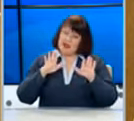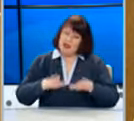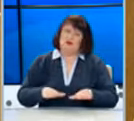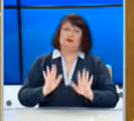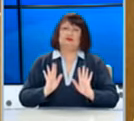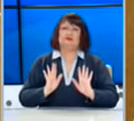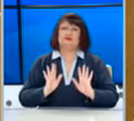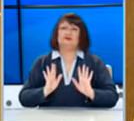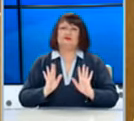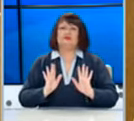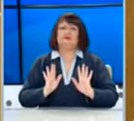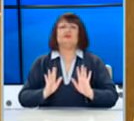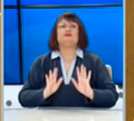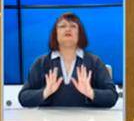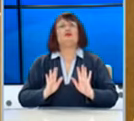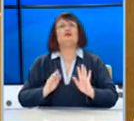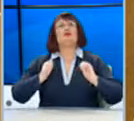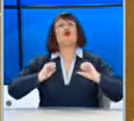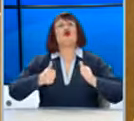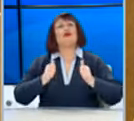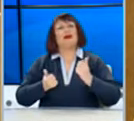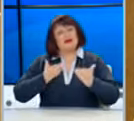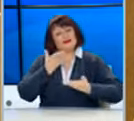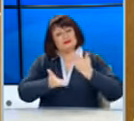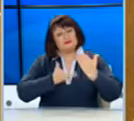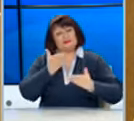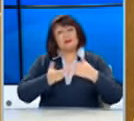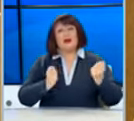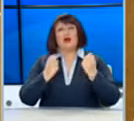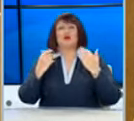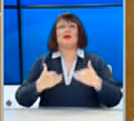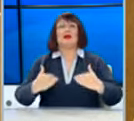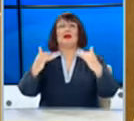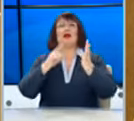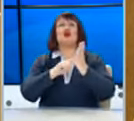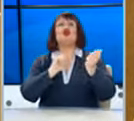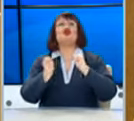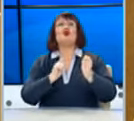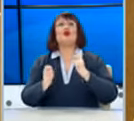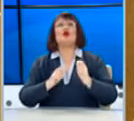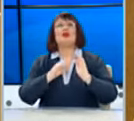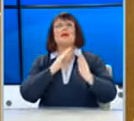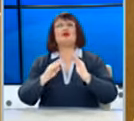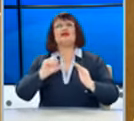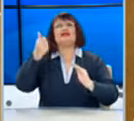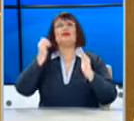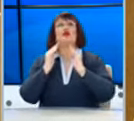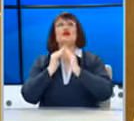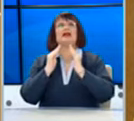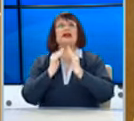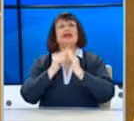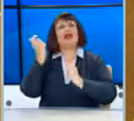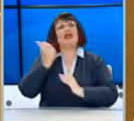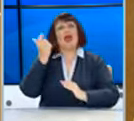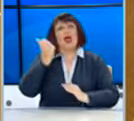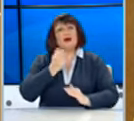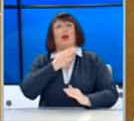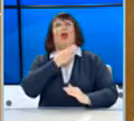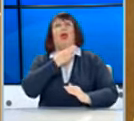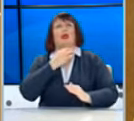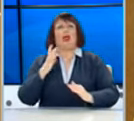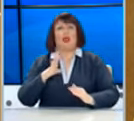Έχει αναπτύξει μια σειρά από κοινοβουλευτικές πρωτοβουλίες. Καταθέσαμε τροπολογία για την προστασία της πρώτης κατοικίας και των δανειοληπτών.